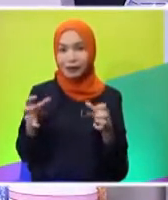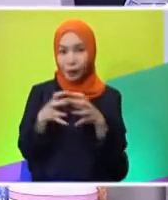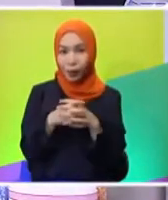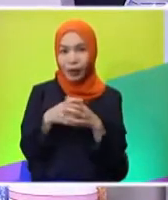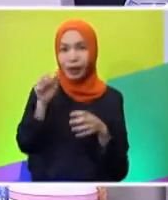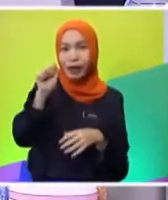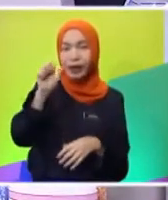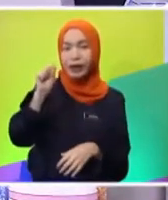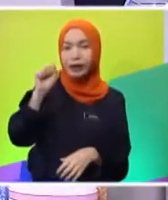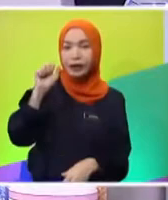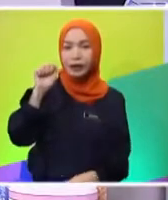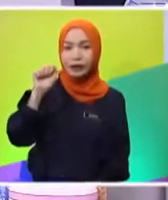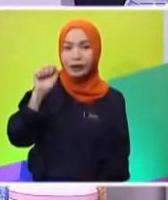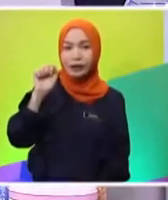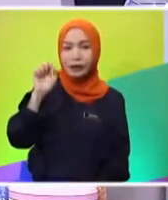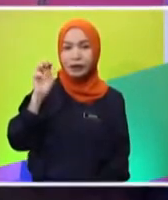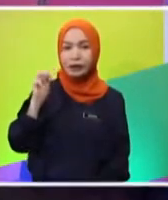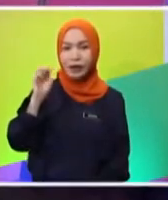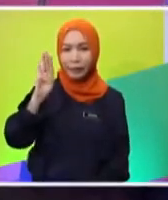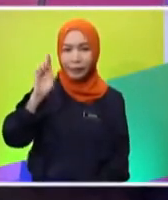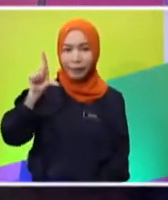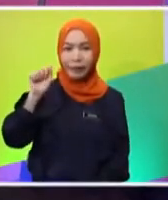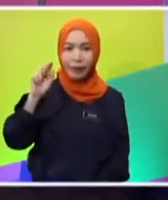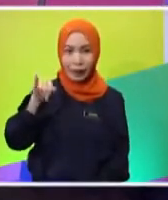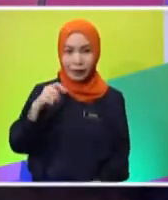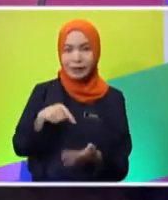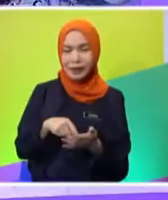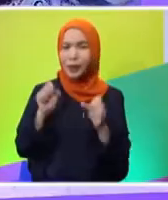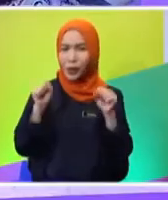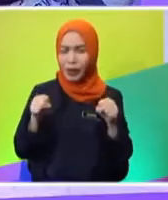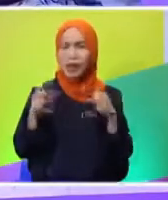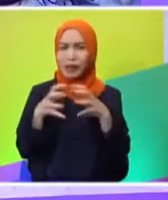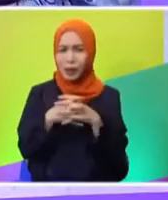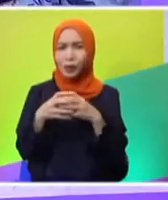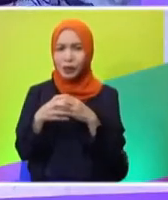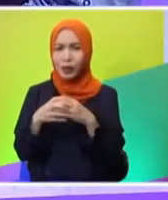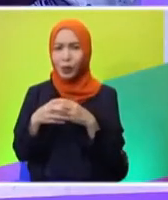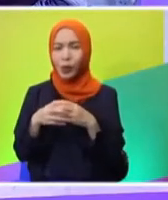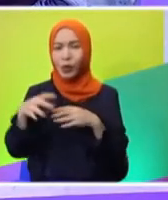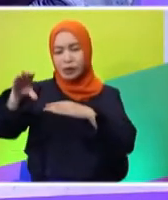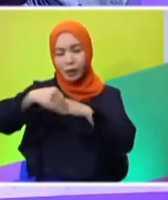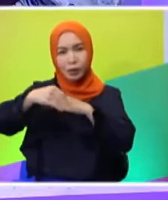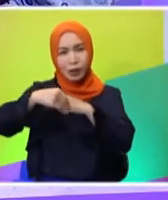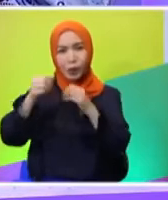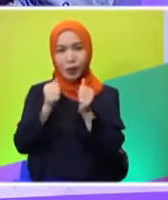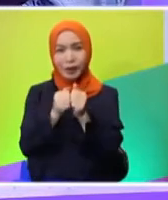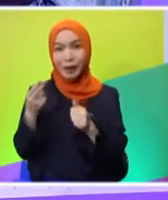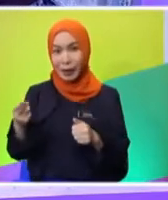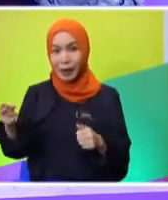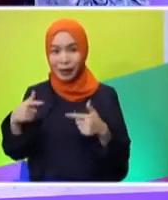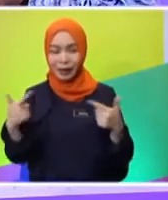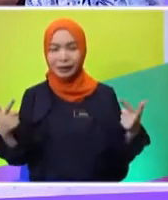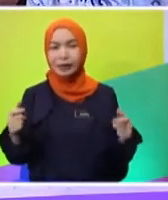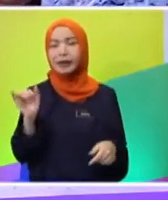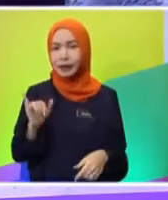aja atex coba hanya boleh besi bully kertas terpakai kota Athena